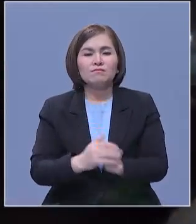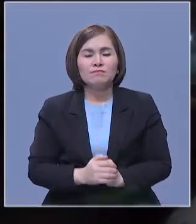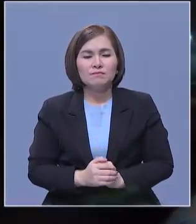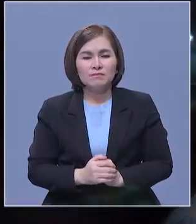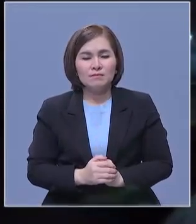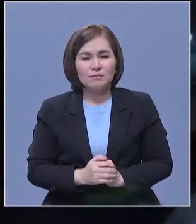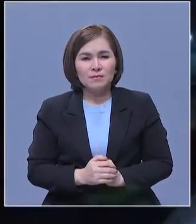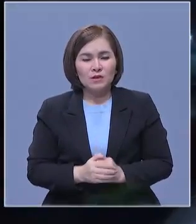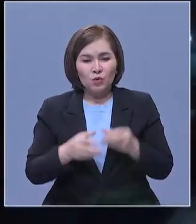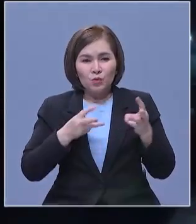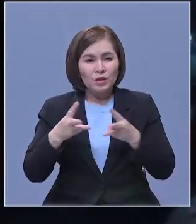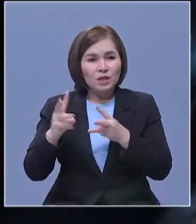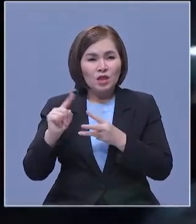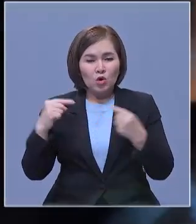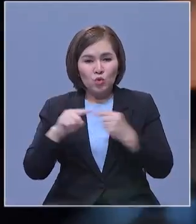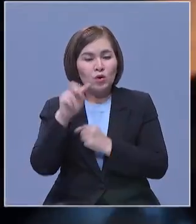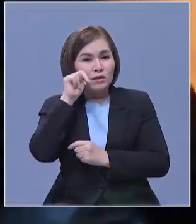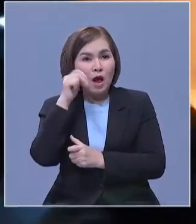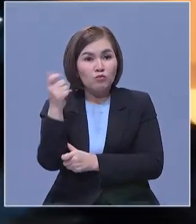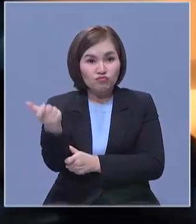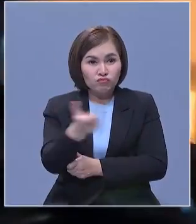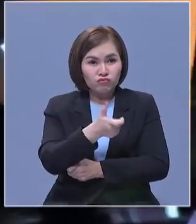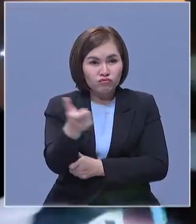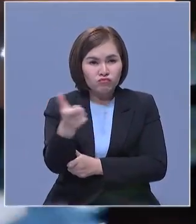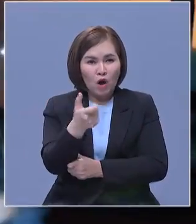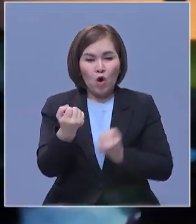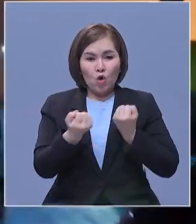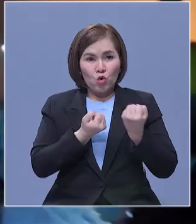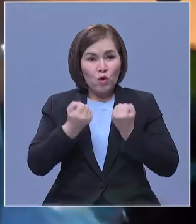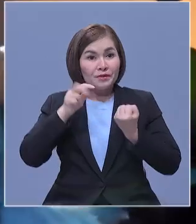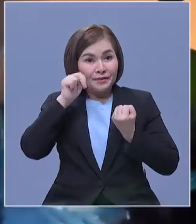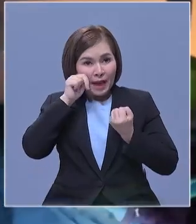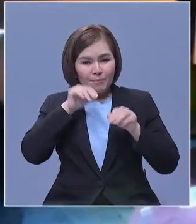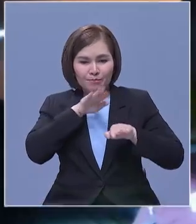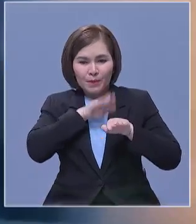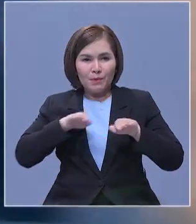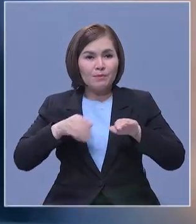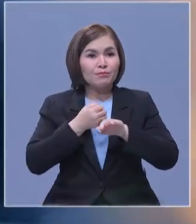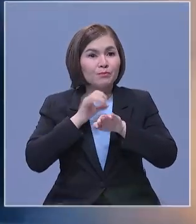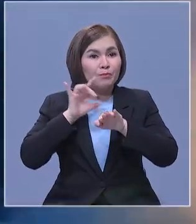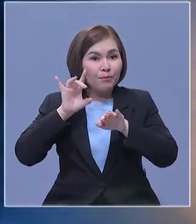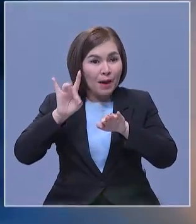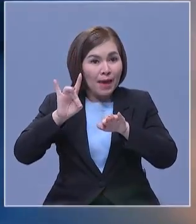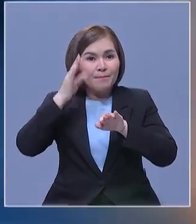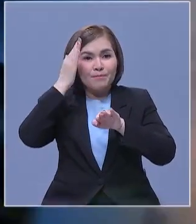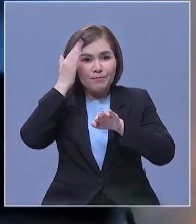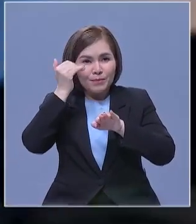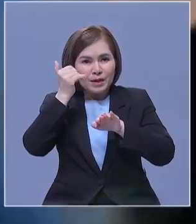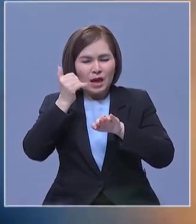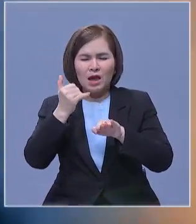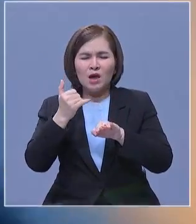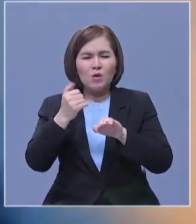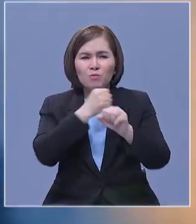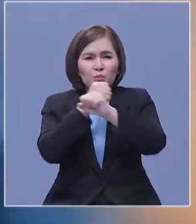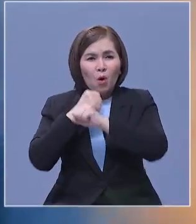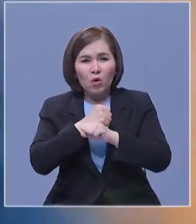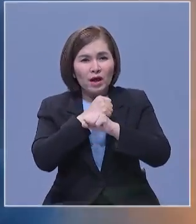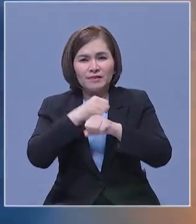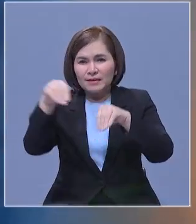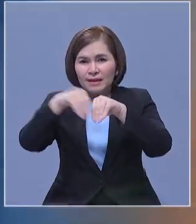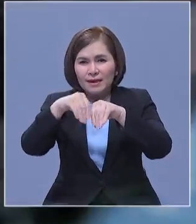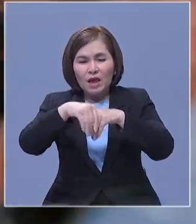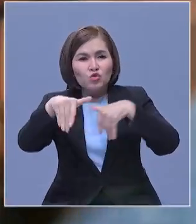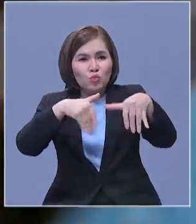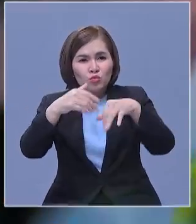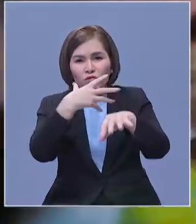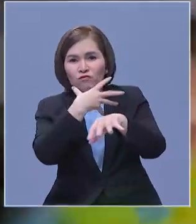จ้าหน้าที่ต้องช่วยกันระดมฉีดน้ำจากรถดับเพลิง8คันเพื่อสกัดเพลิงไม่ให้ลุกลามไปบ้านใกล้เคียงนะครับ